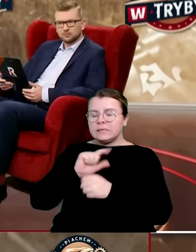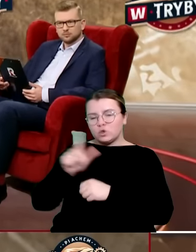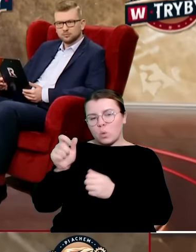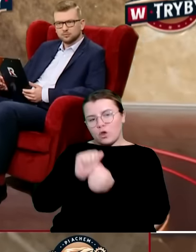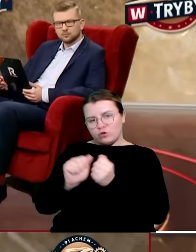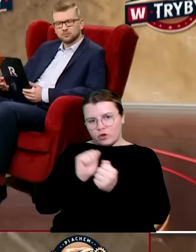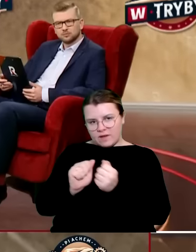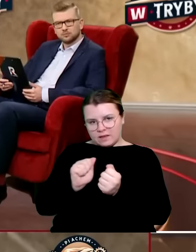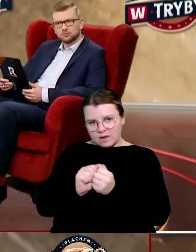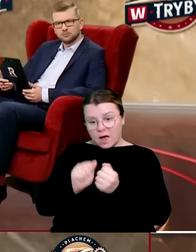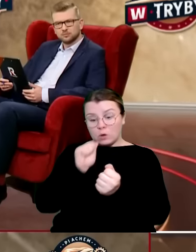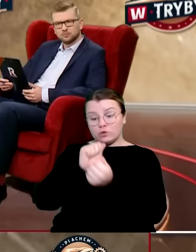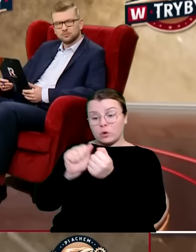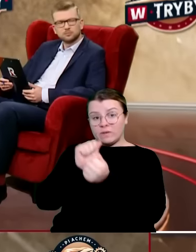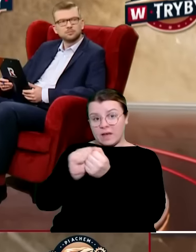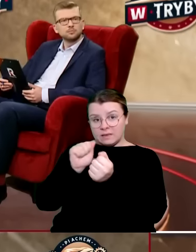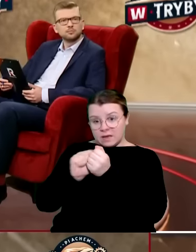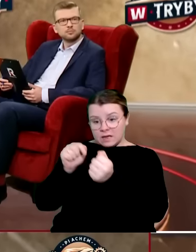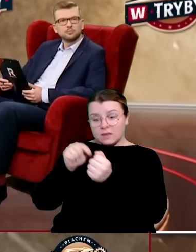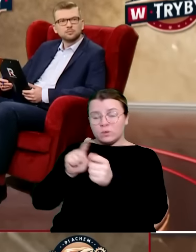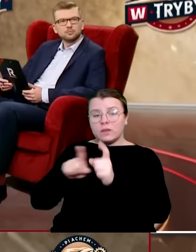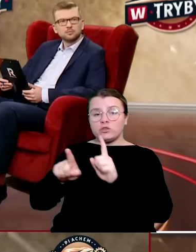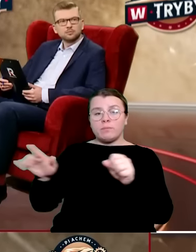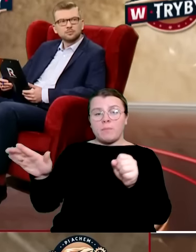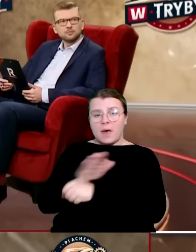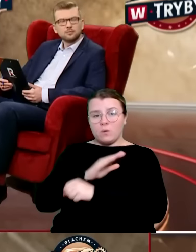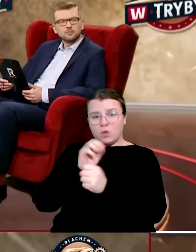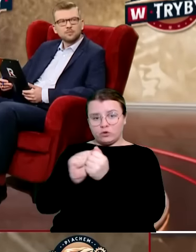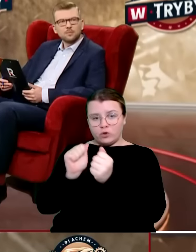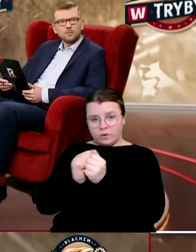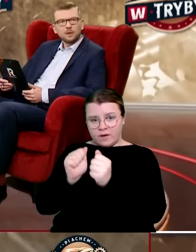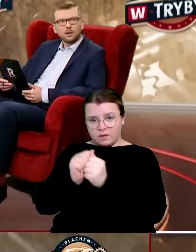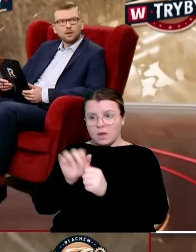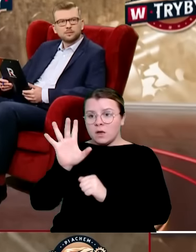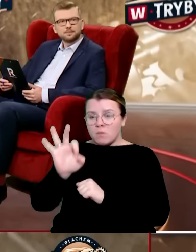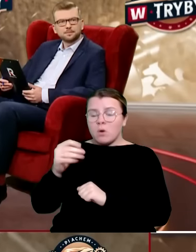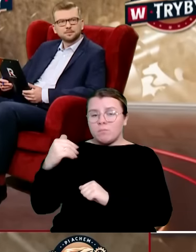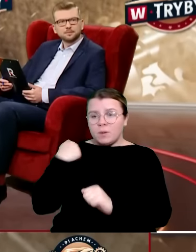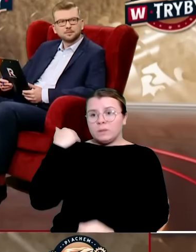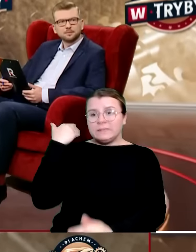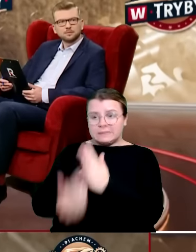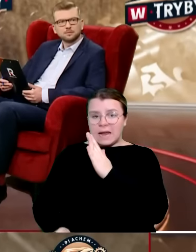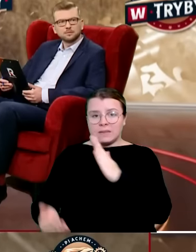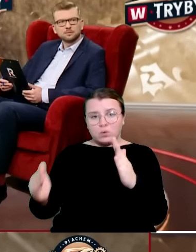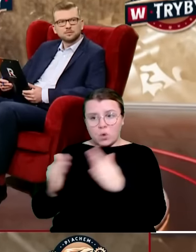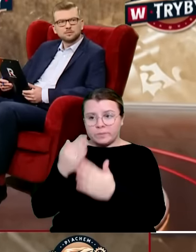jest odszkodowaniem. Pełnym odszkodowaniem za pełnię